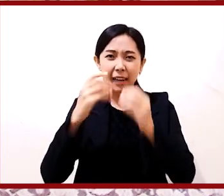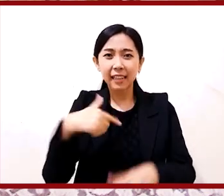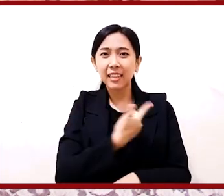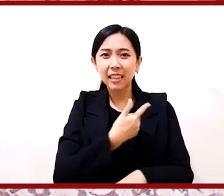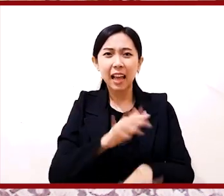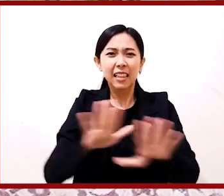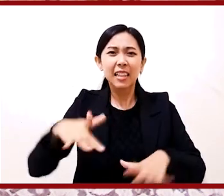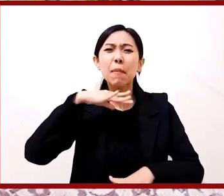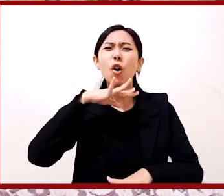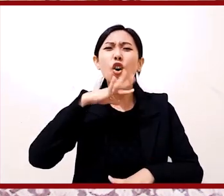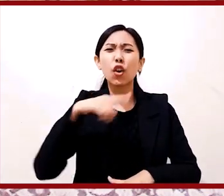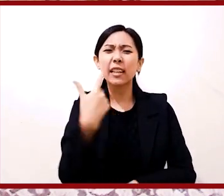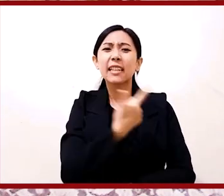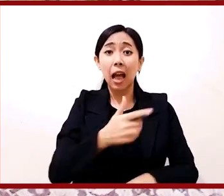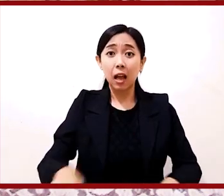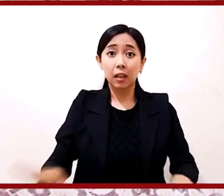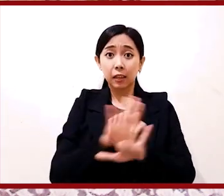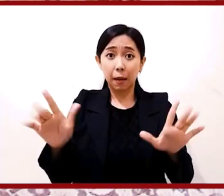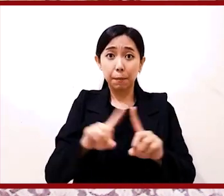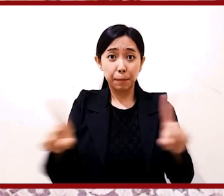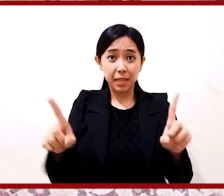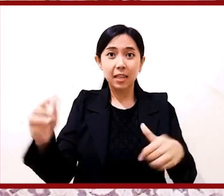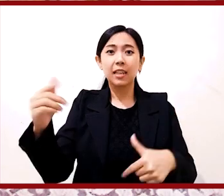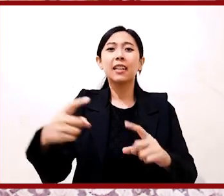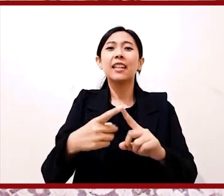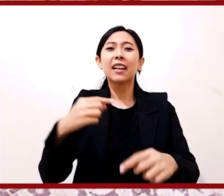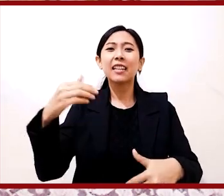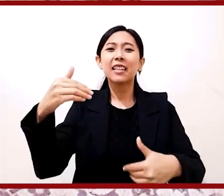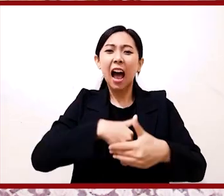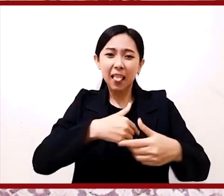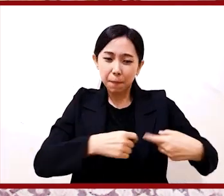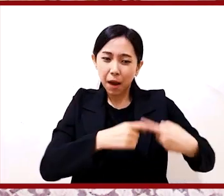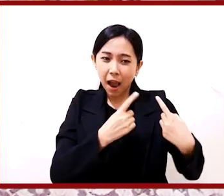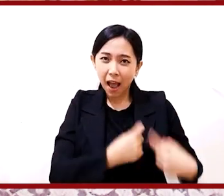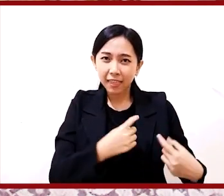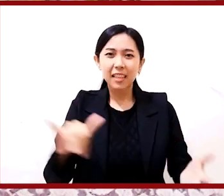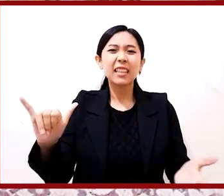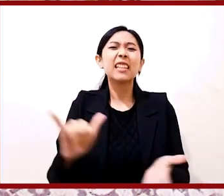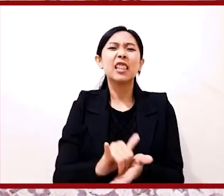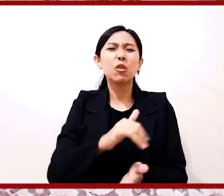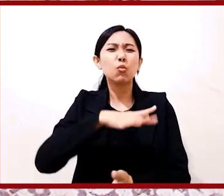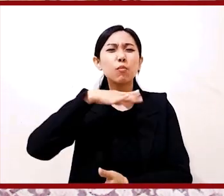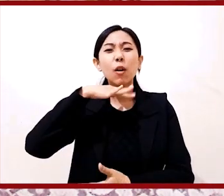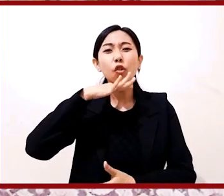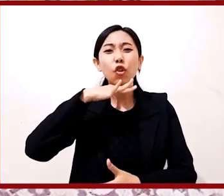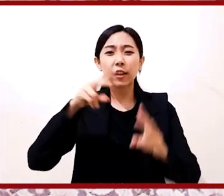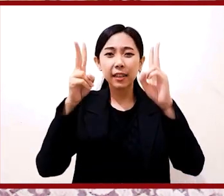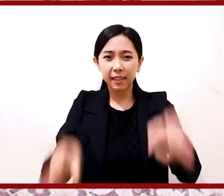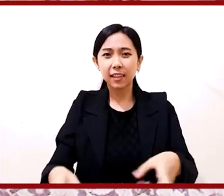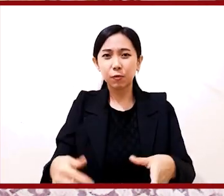kita makan yang menajiskan kita, tetapi dari dalam, dari hati kita, itu yang